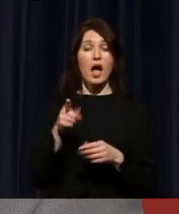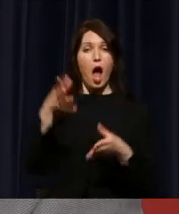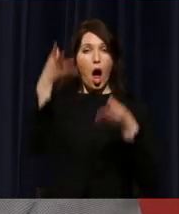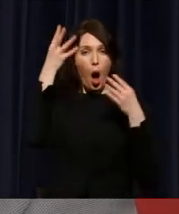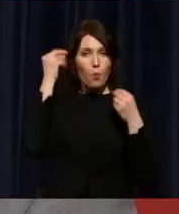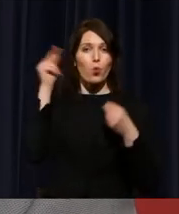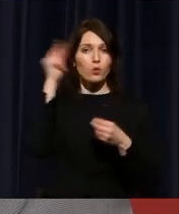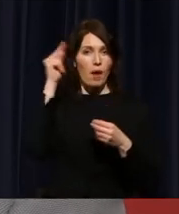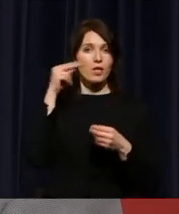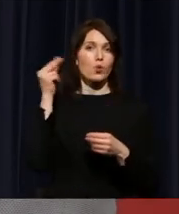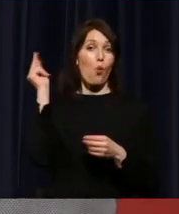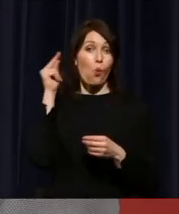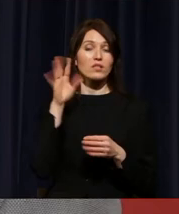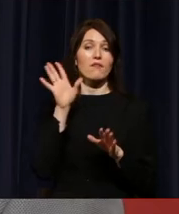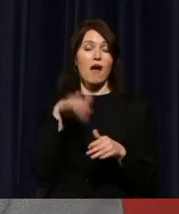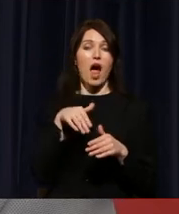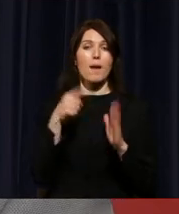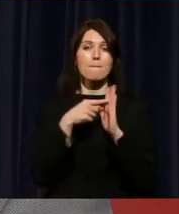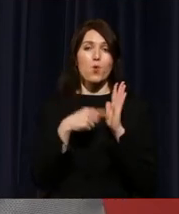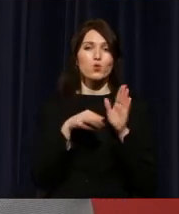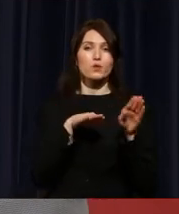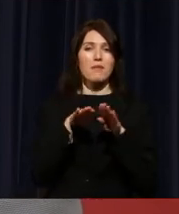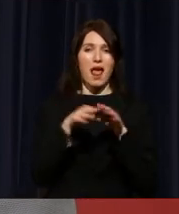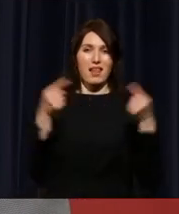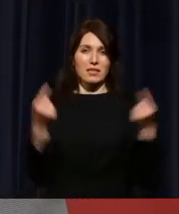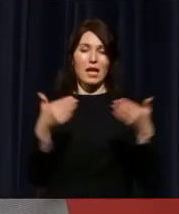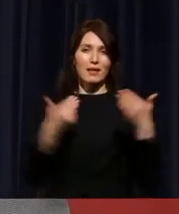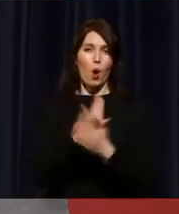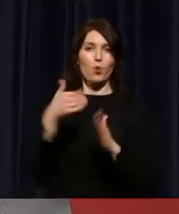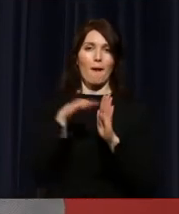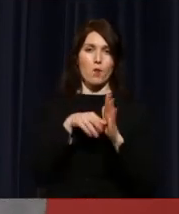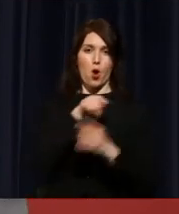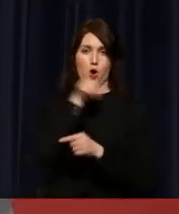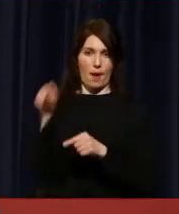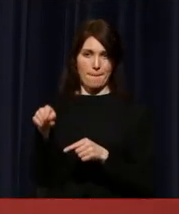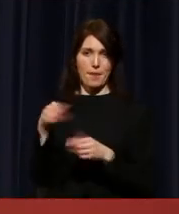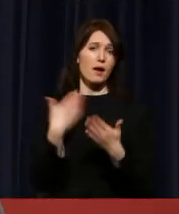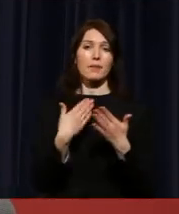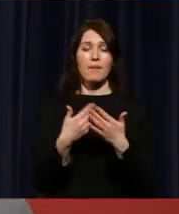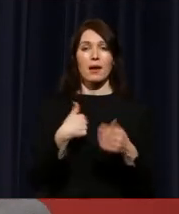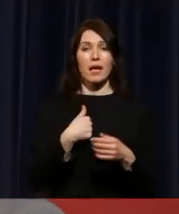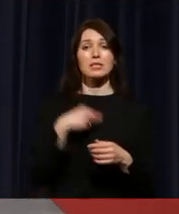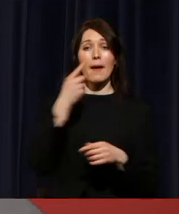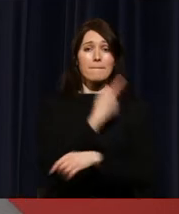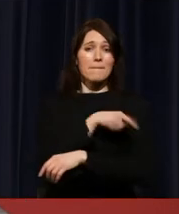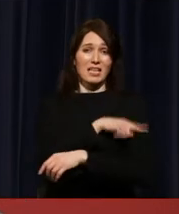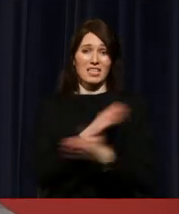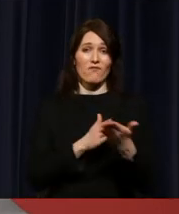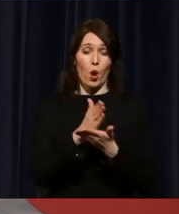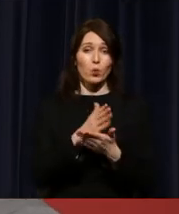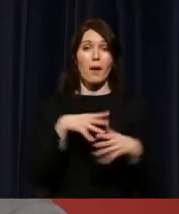apgūtie kursi var tikt pielīdzināti šajā jaunajā programmā. Tad, ja, piemēram, es medicīnā esmu